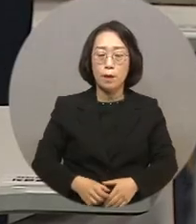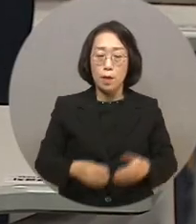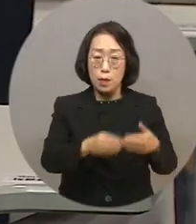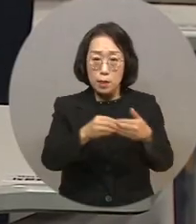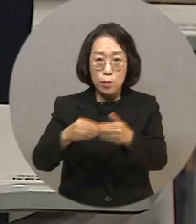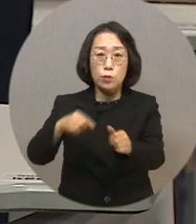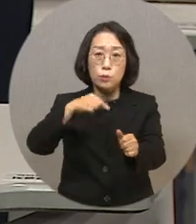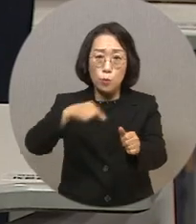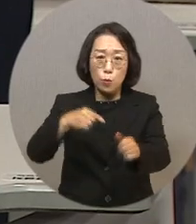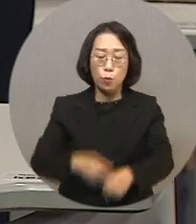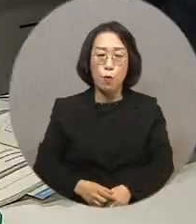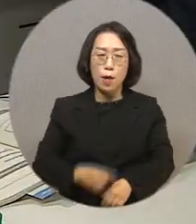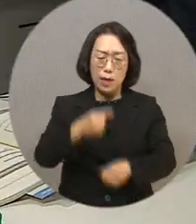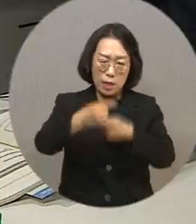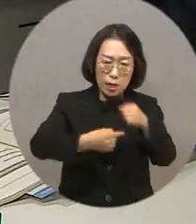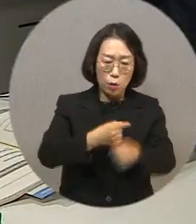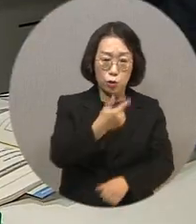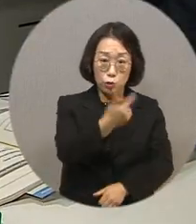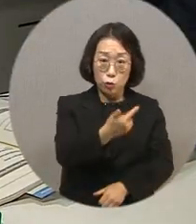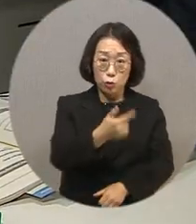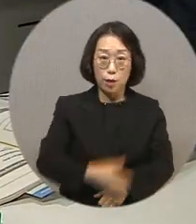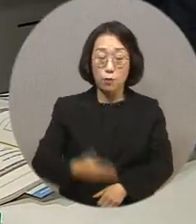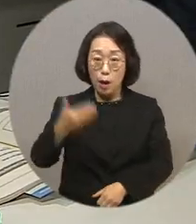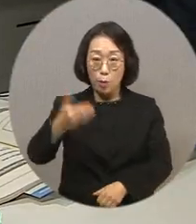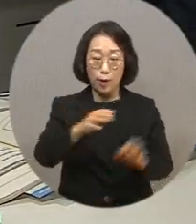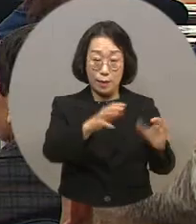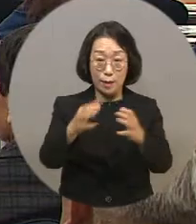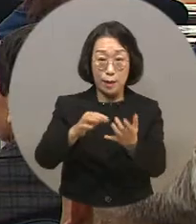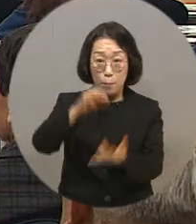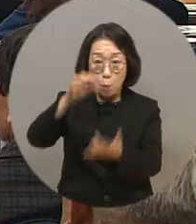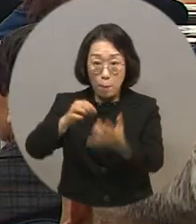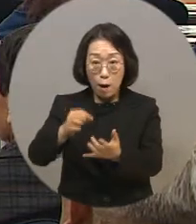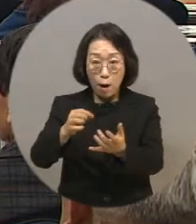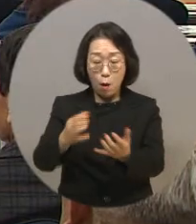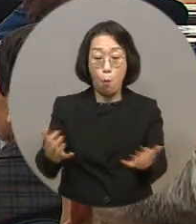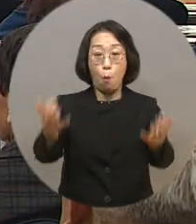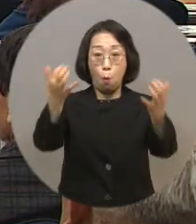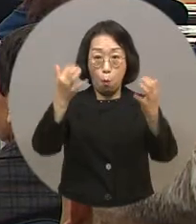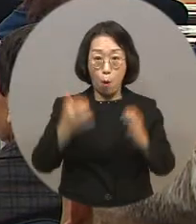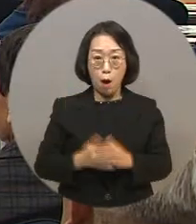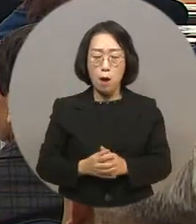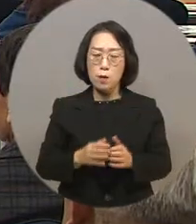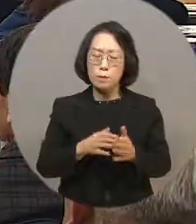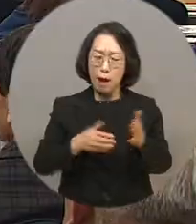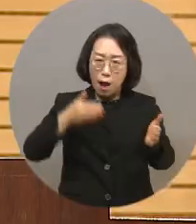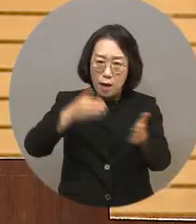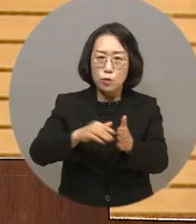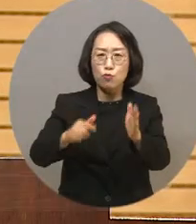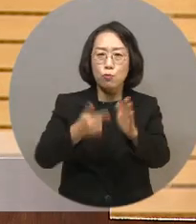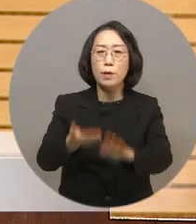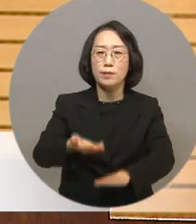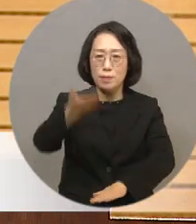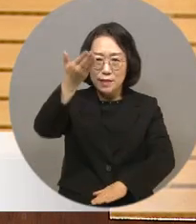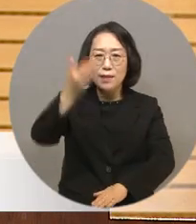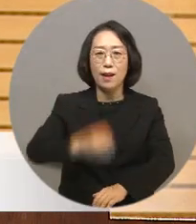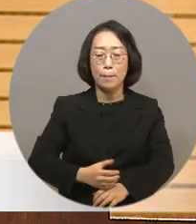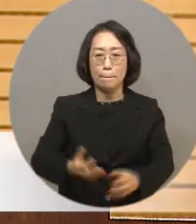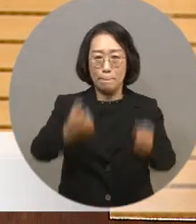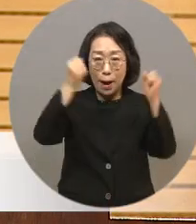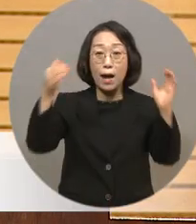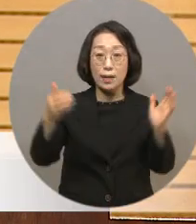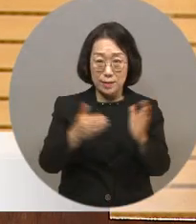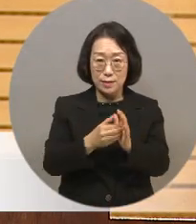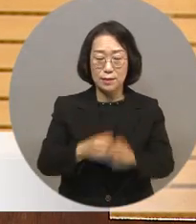매년 개에서 아개 국가에서 선발한 학생들이 참가해 현재까지 약 600명이 이수했습니다를